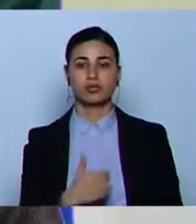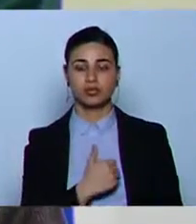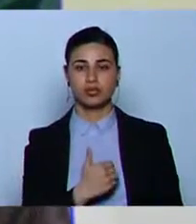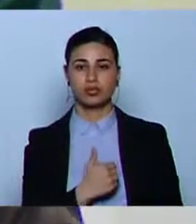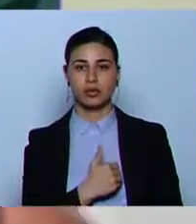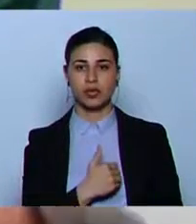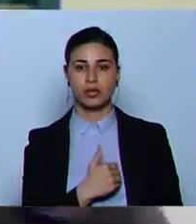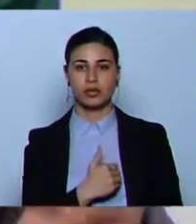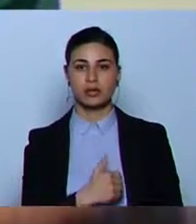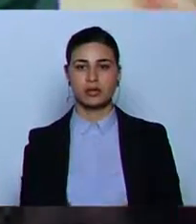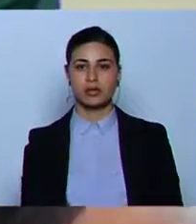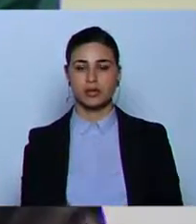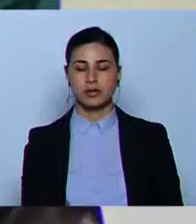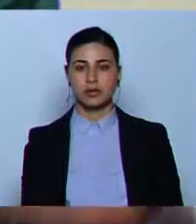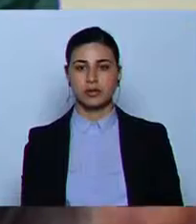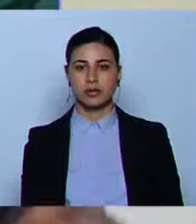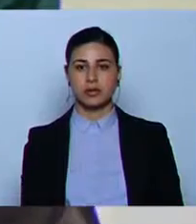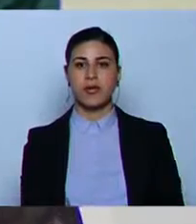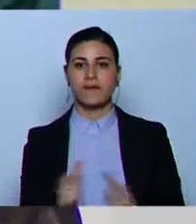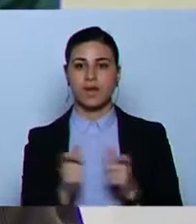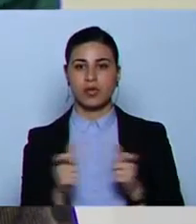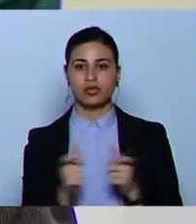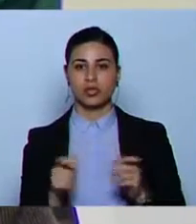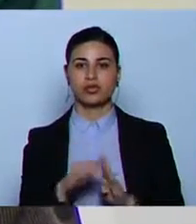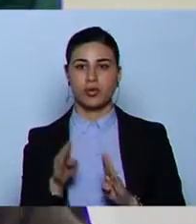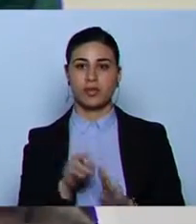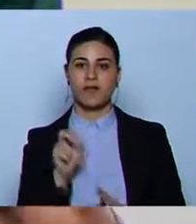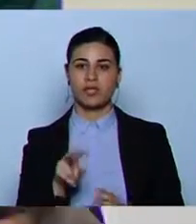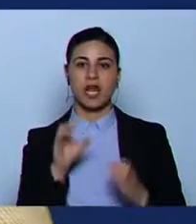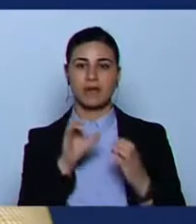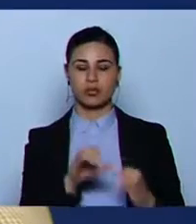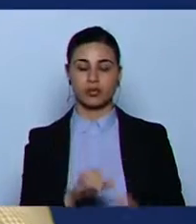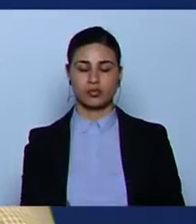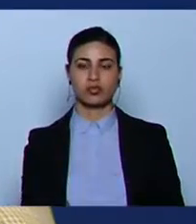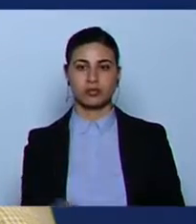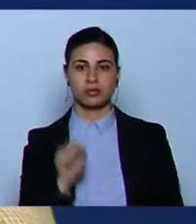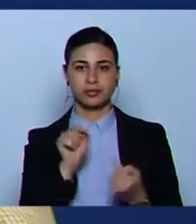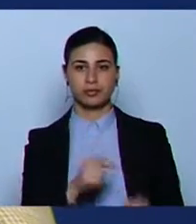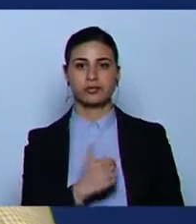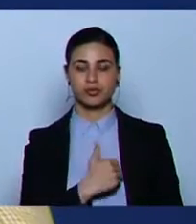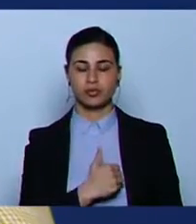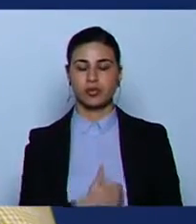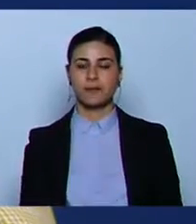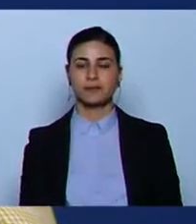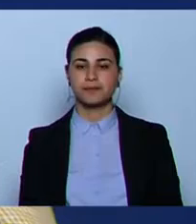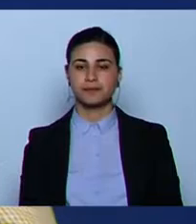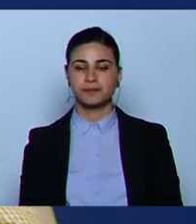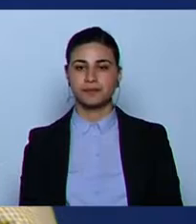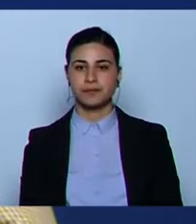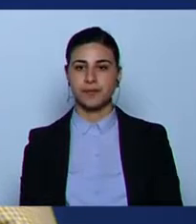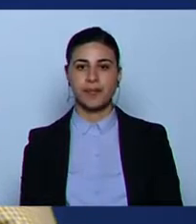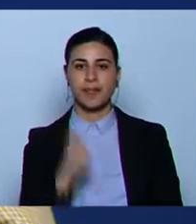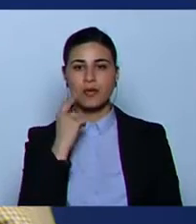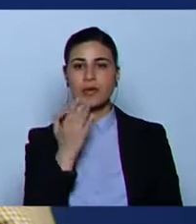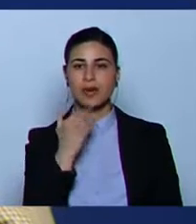ქვია, ხვნის დათესვის ვაუჩერი ერჩივნა, რომელზეც სხვადასხვა პროტესტაც გამოთქვა. არ არის ეს ის